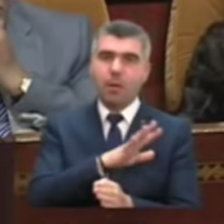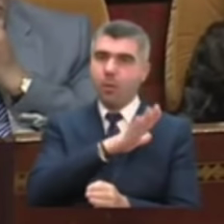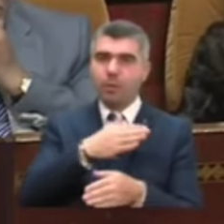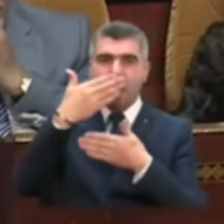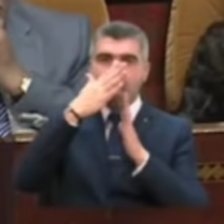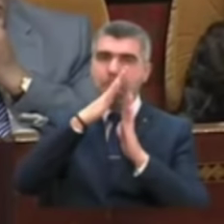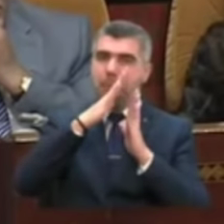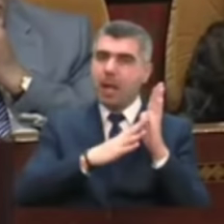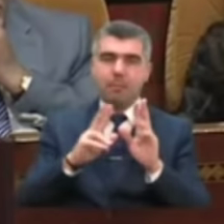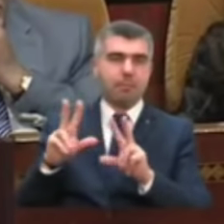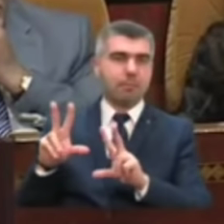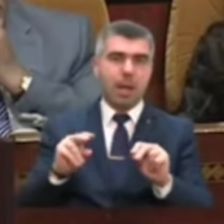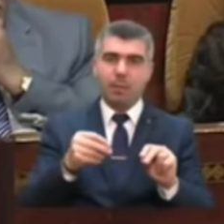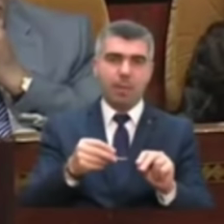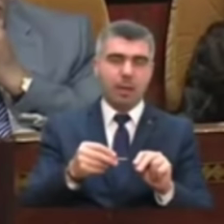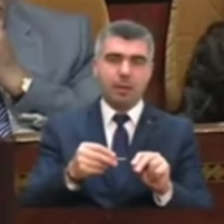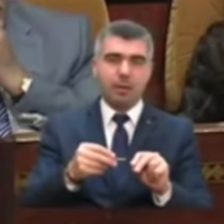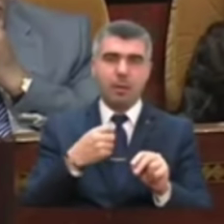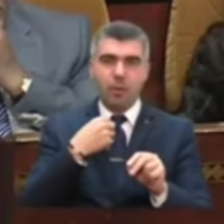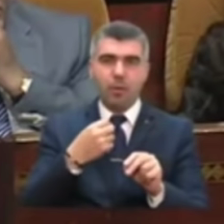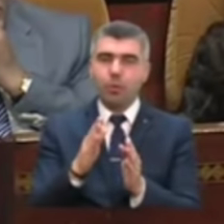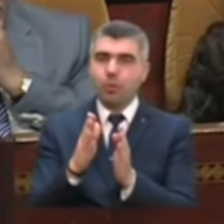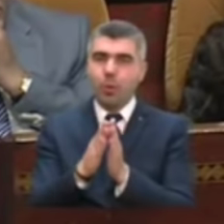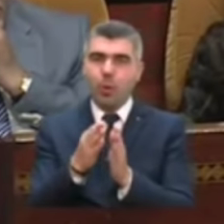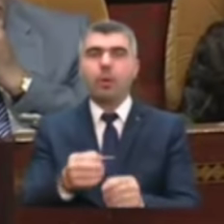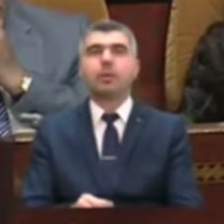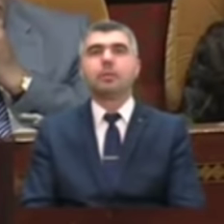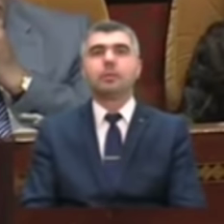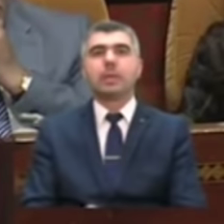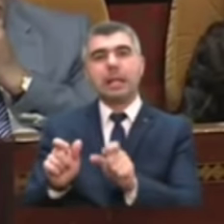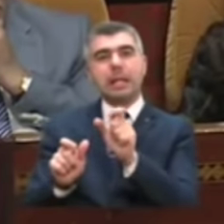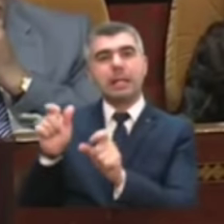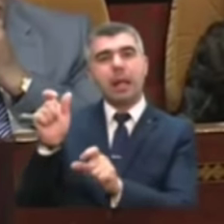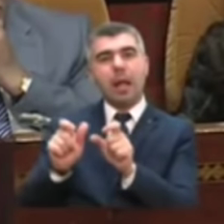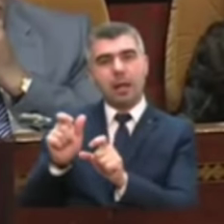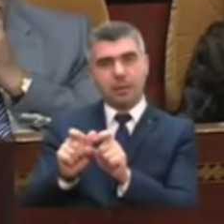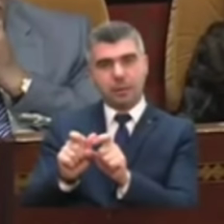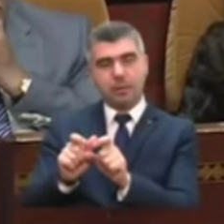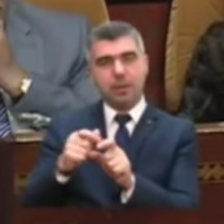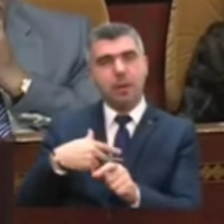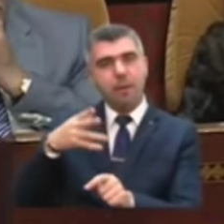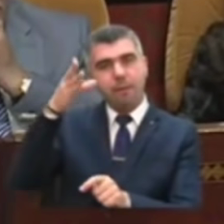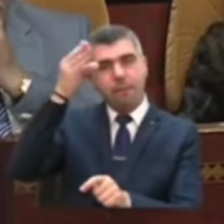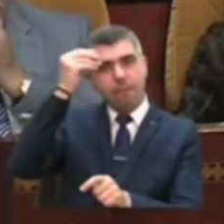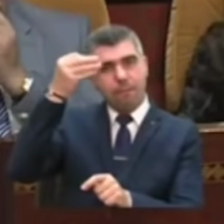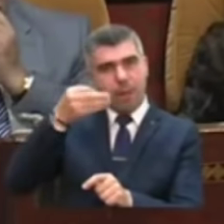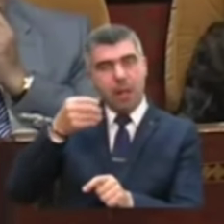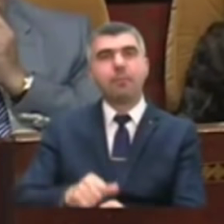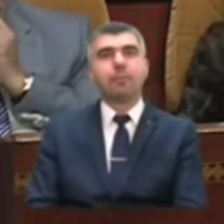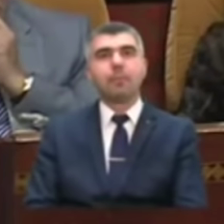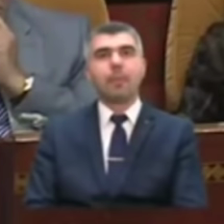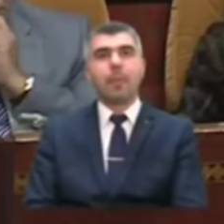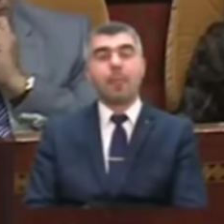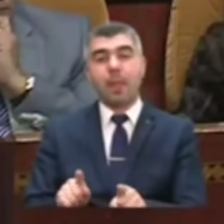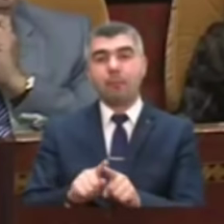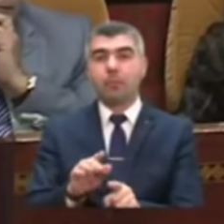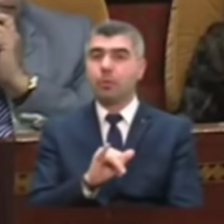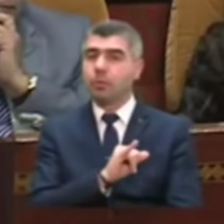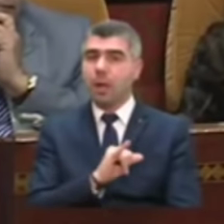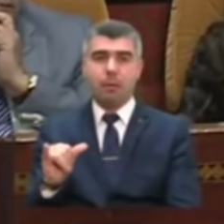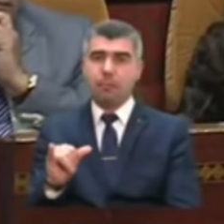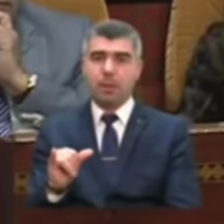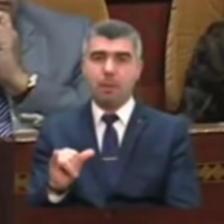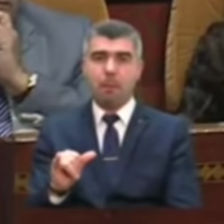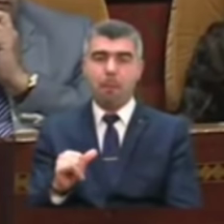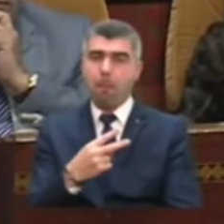مشكل أمازيغ وعرب، ولكن الناس يمكن لهم يفهموا. وطبعا لا شيء يمنع باش